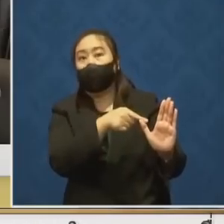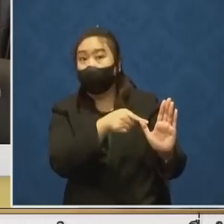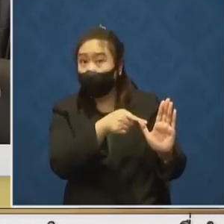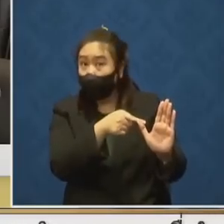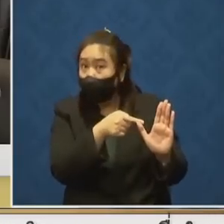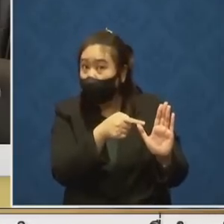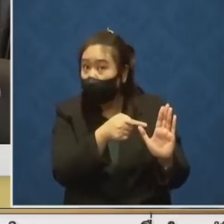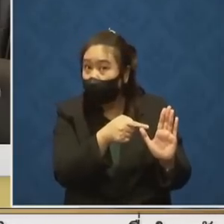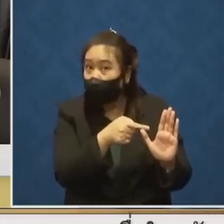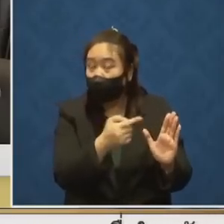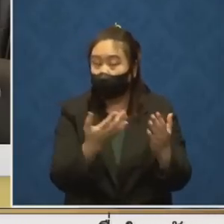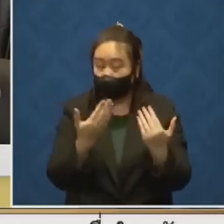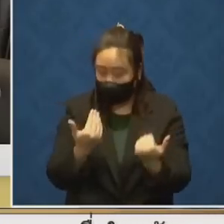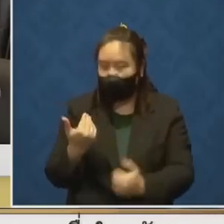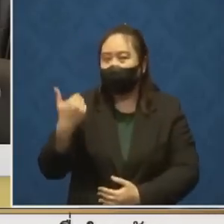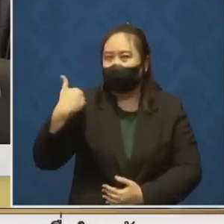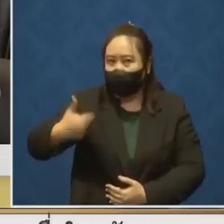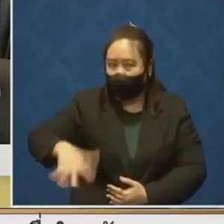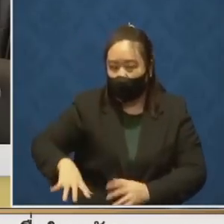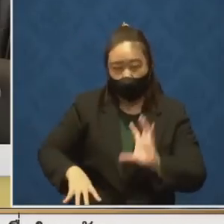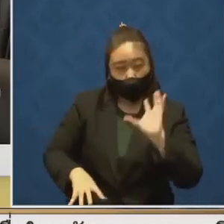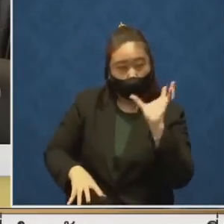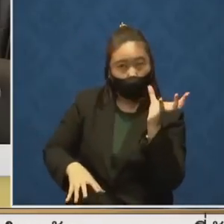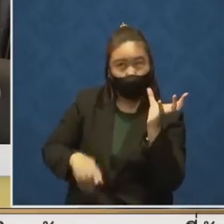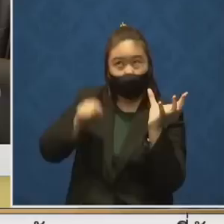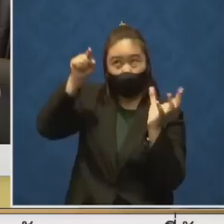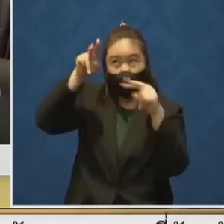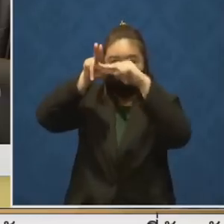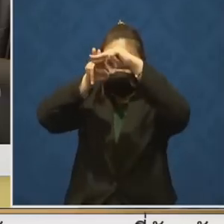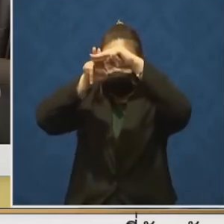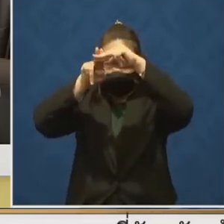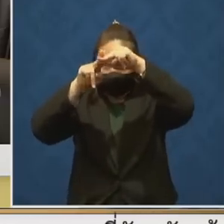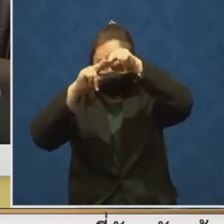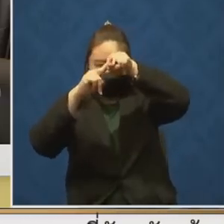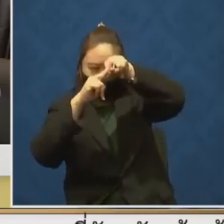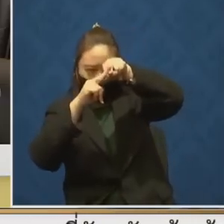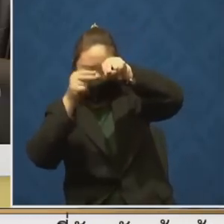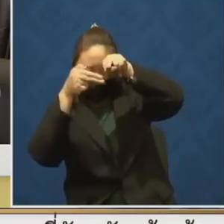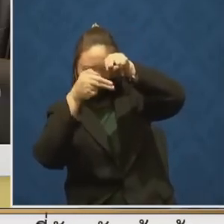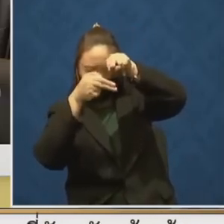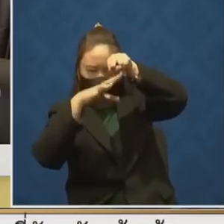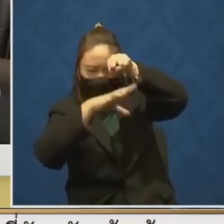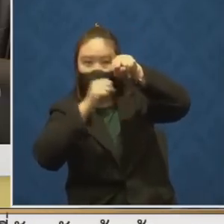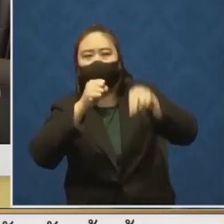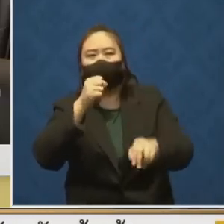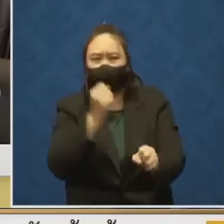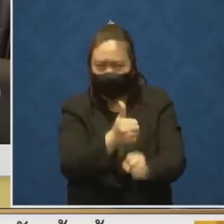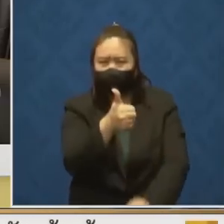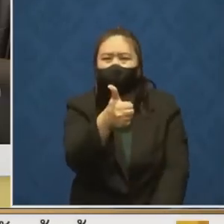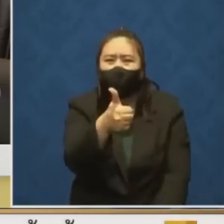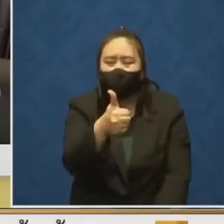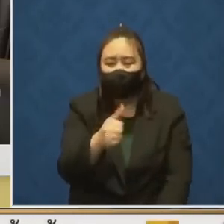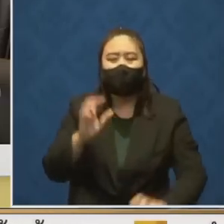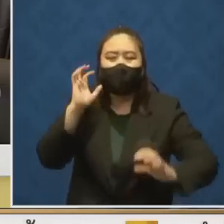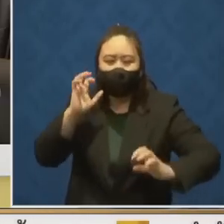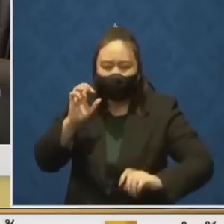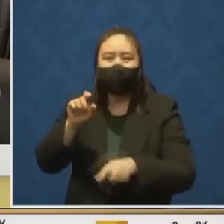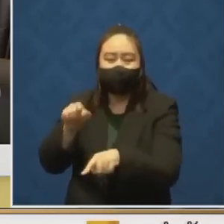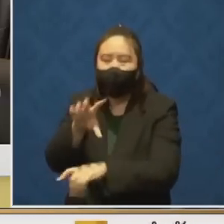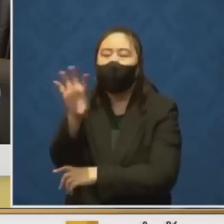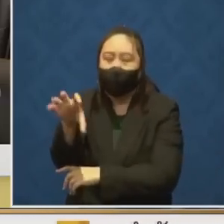ในยุคที่เรามีแผนที่ทางอากาศสามารถายภาพทางอากาศได้ขั้นหลอกได้แต่ลิงที่ลบบุรีค่ะ